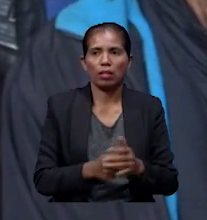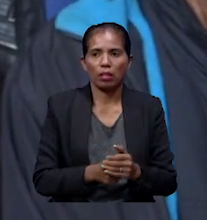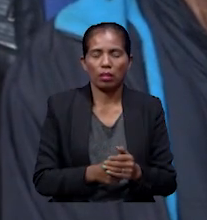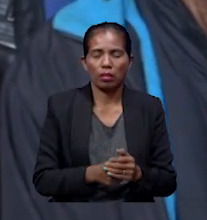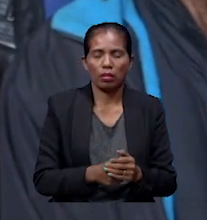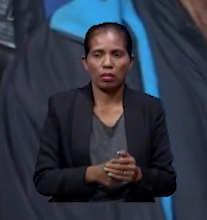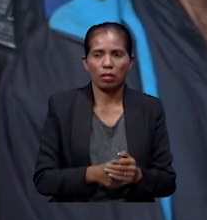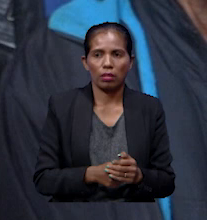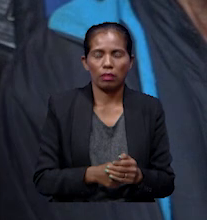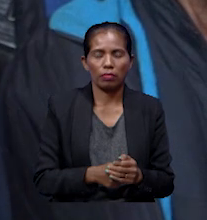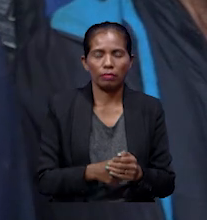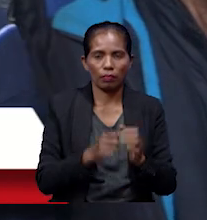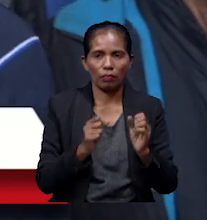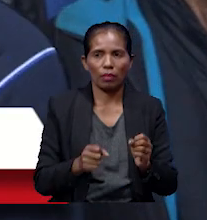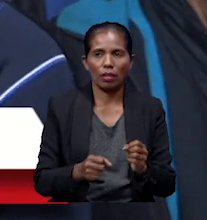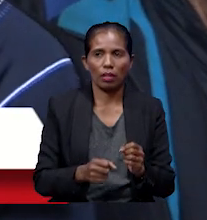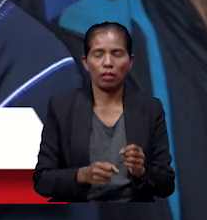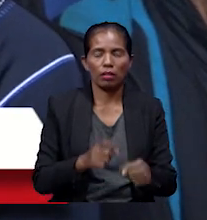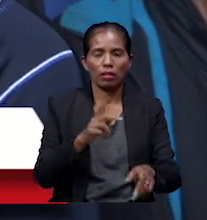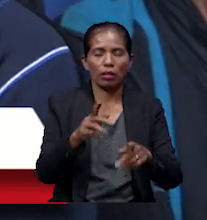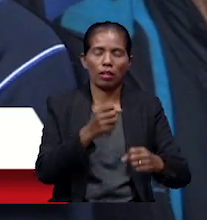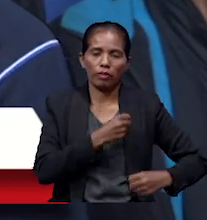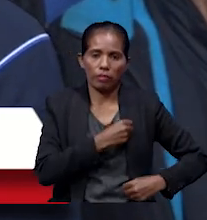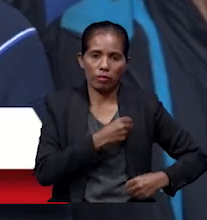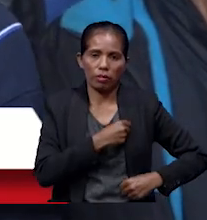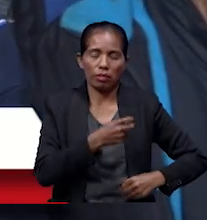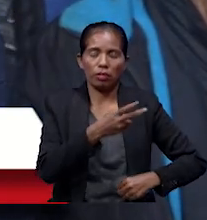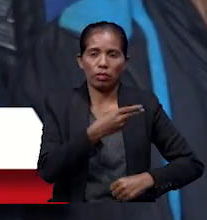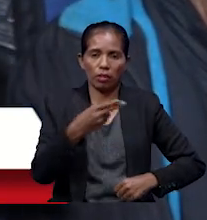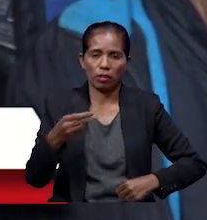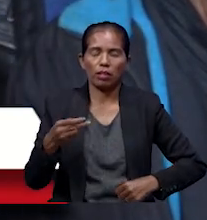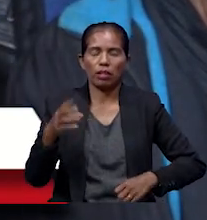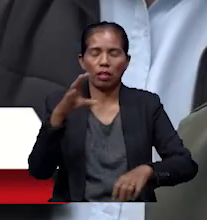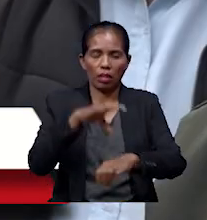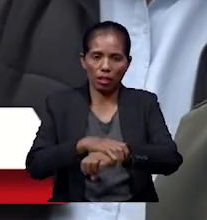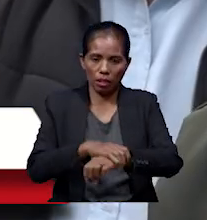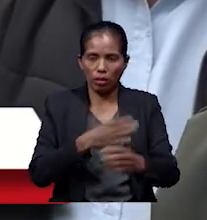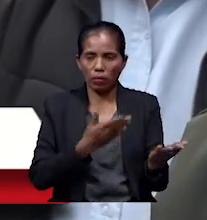clandestina, então é uma carnia do de batalho ia até uru